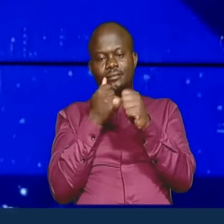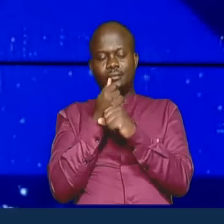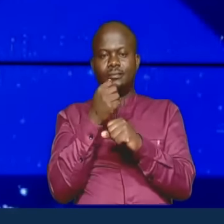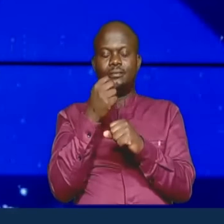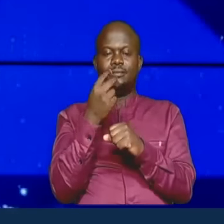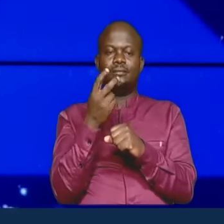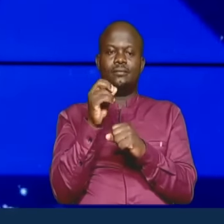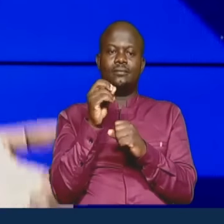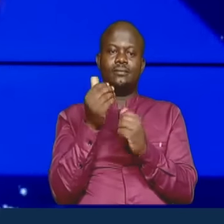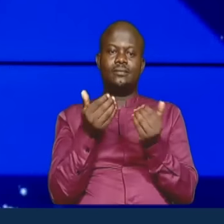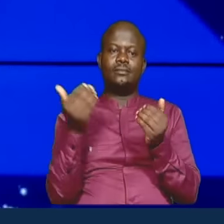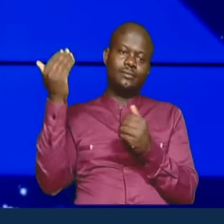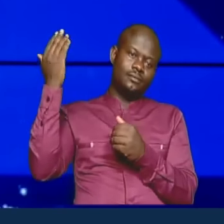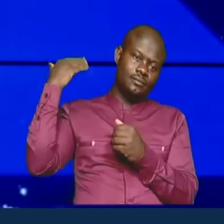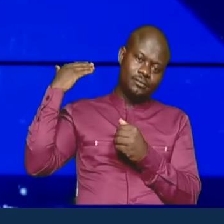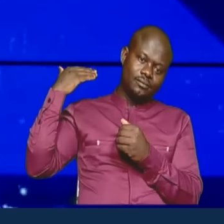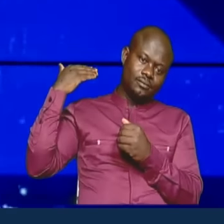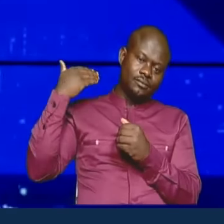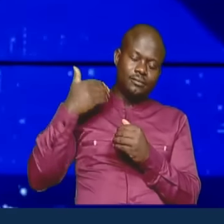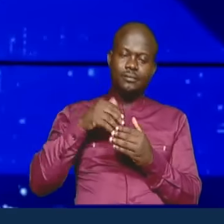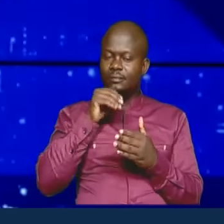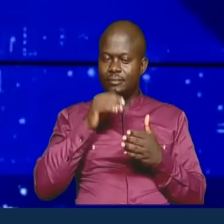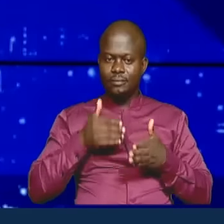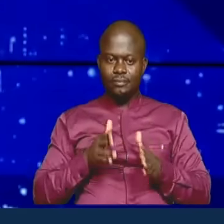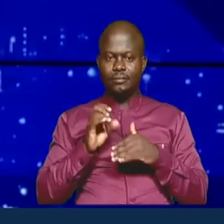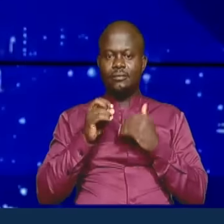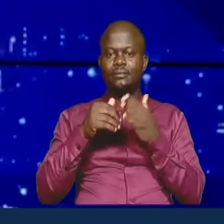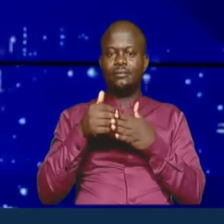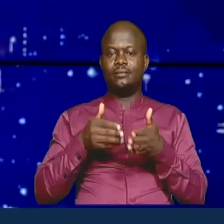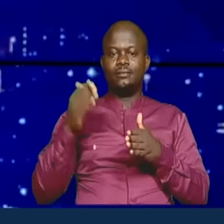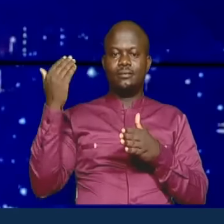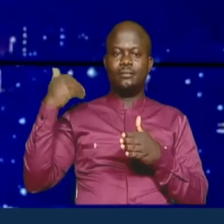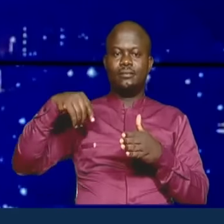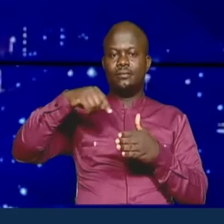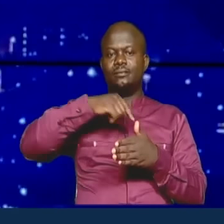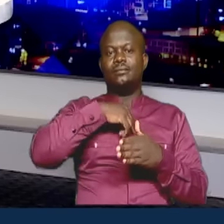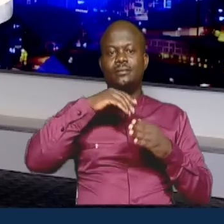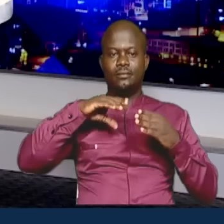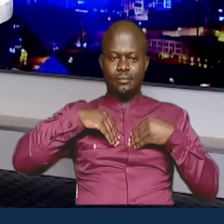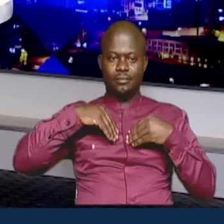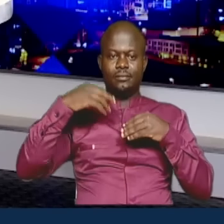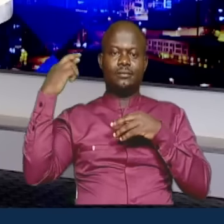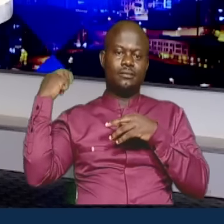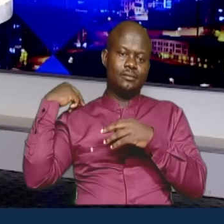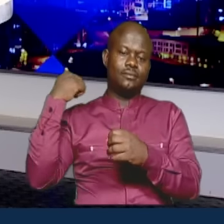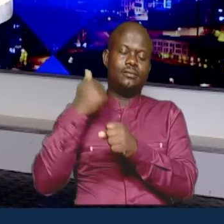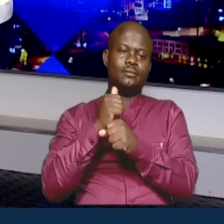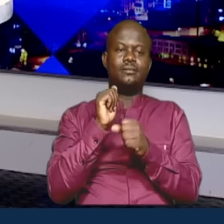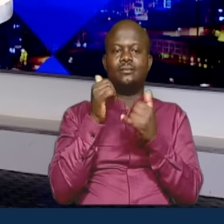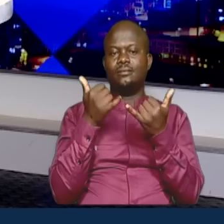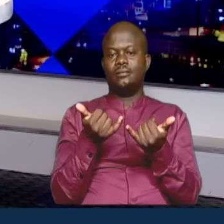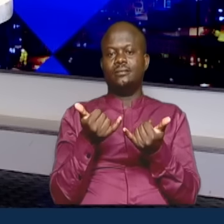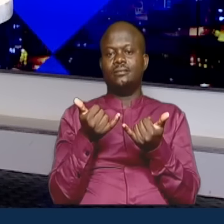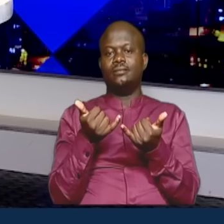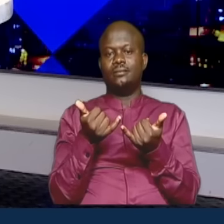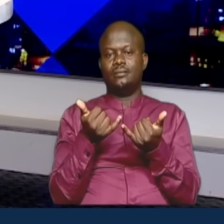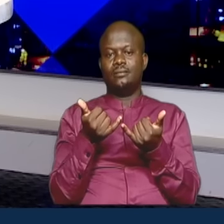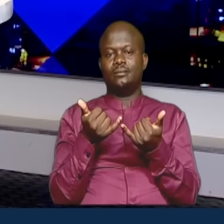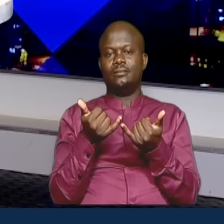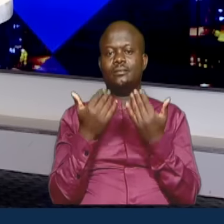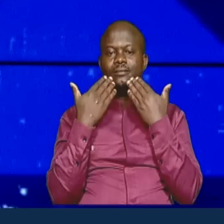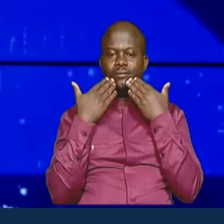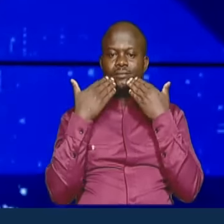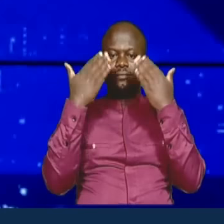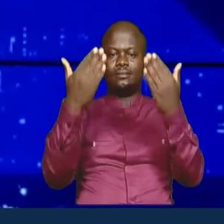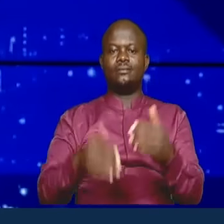umwana icyo gihe warutaravuka cyangwa se navuze icyo gihe uyemere kuba yagira ishingano akora ubwe bw'amavubi ariko mu gikomeye urakoze cyane